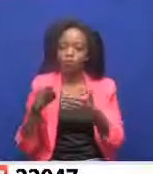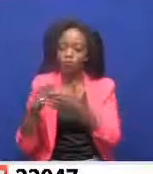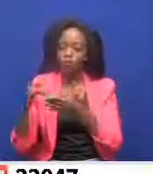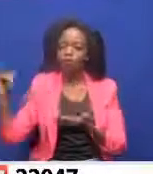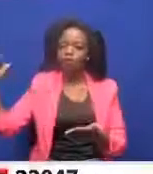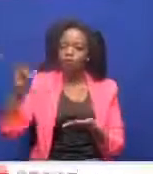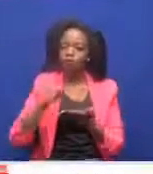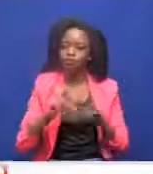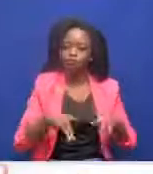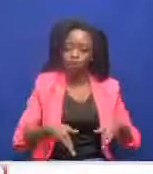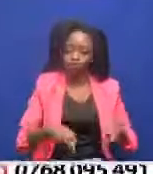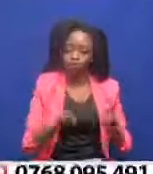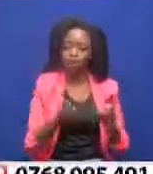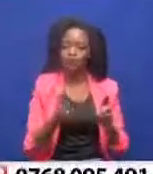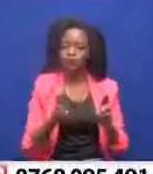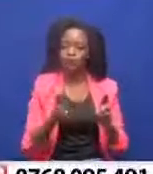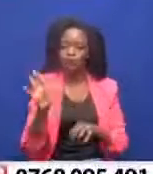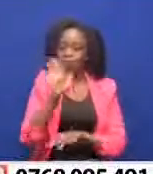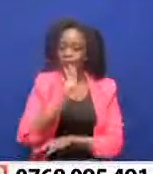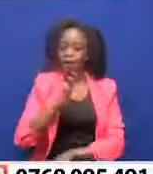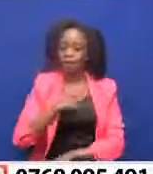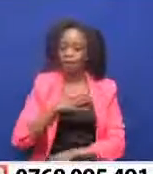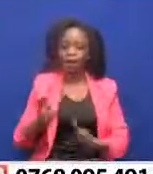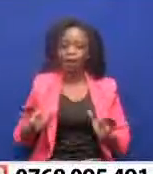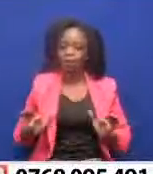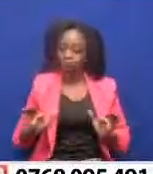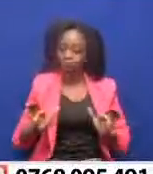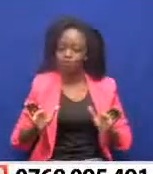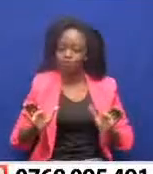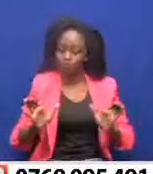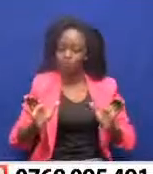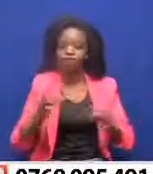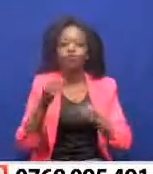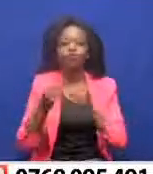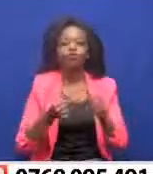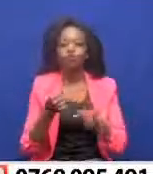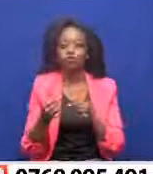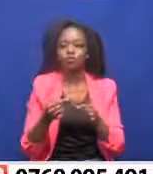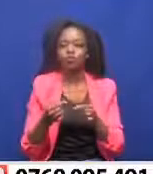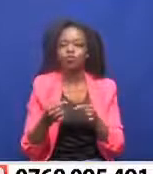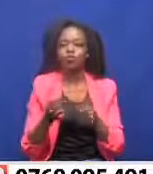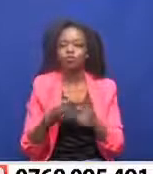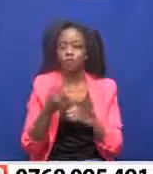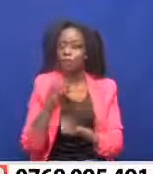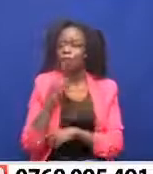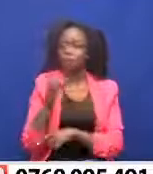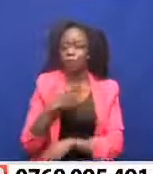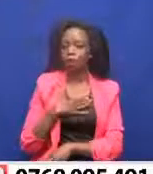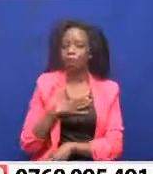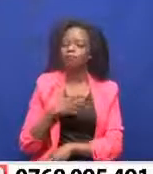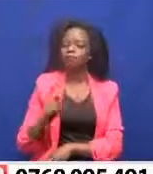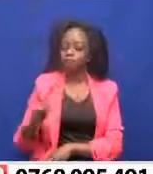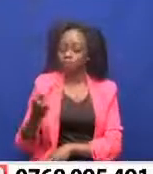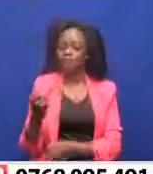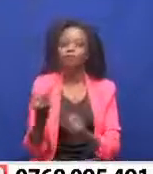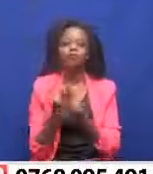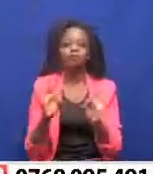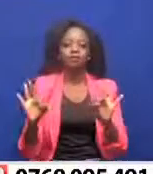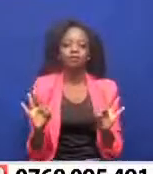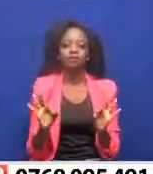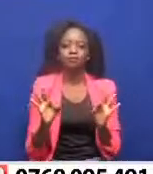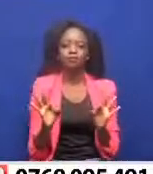airport. Haya, wakasukuma gari mpaka kwa ile junction ya kwenda airport. Alafu ndio wakaniambia kijana, sasa wewe piga start.